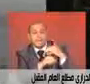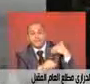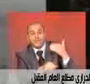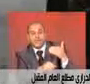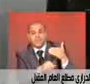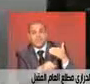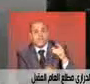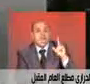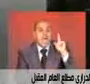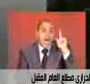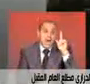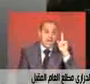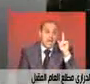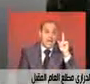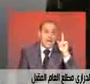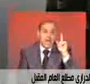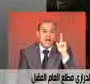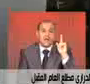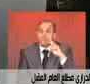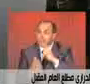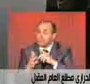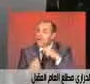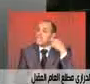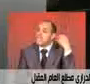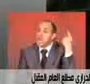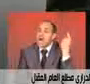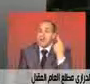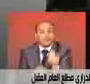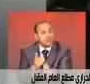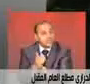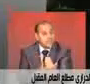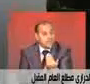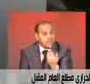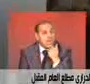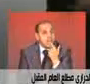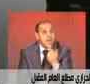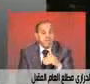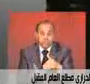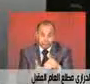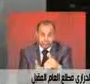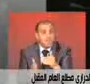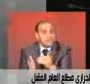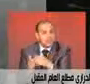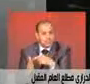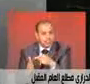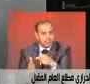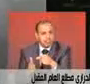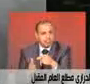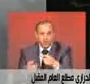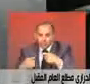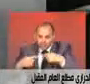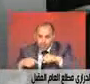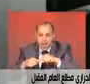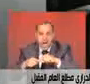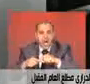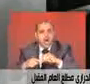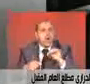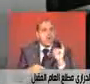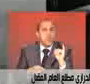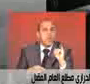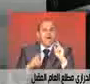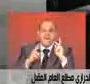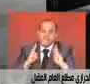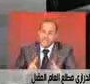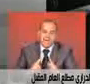المقبل، لتكون أساس اتفاقية عالمية جديدة من المقرر التوصل إليها خلال قمة ستعقد في